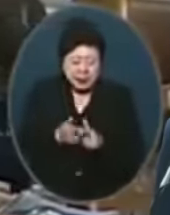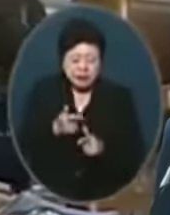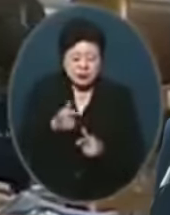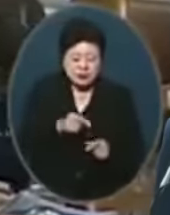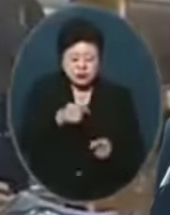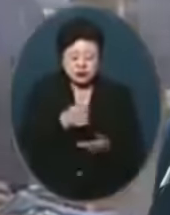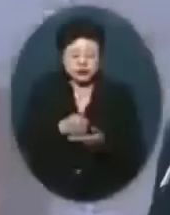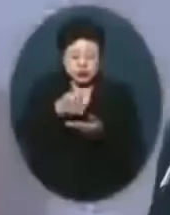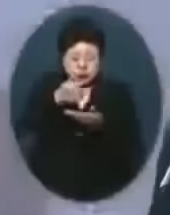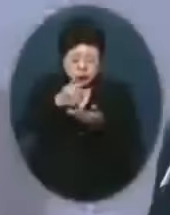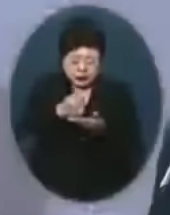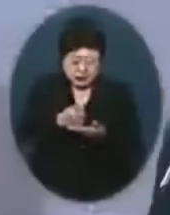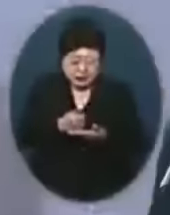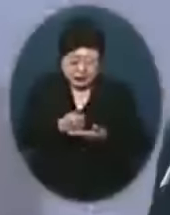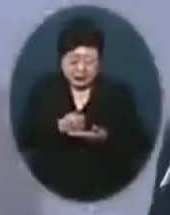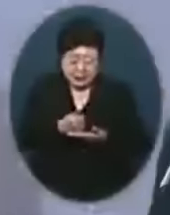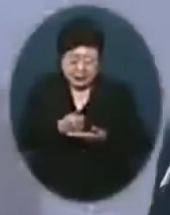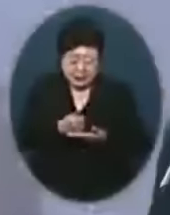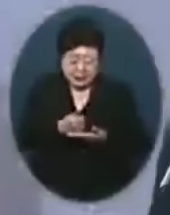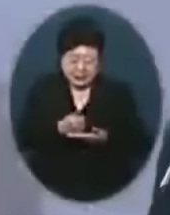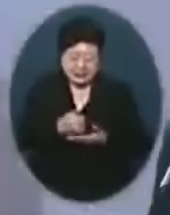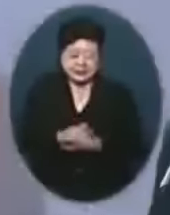예수님을 구주로 모셨습니다.